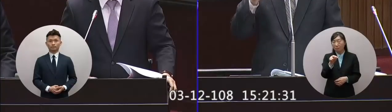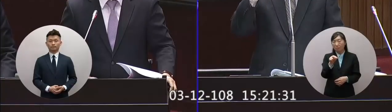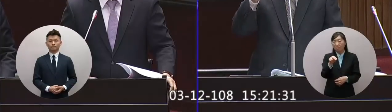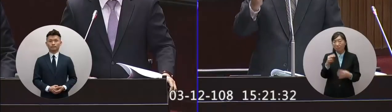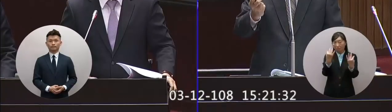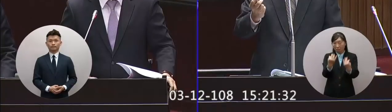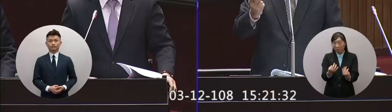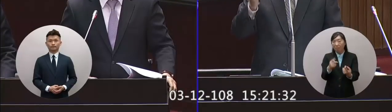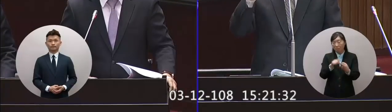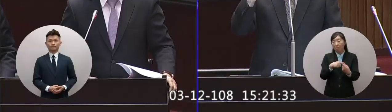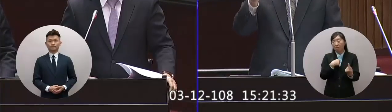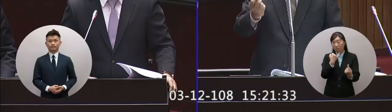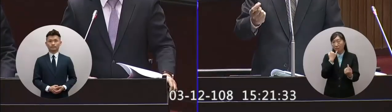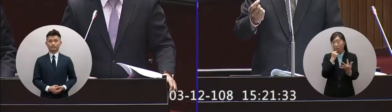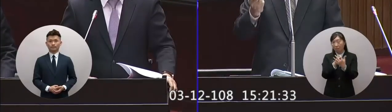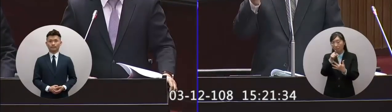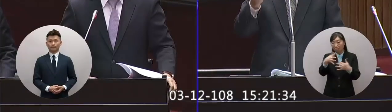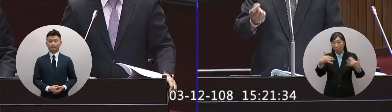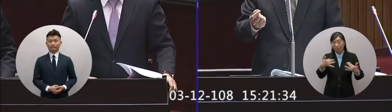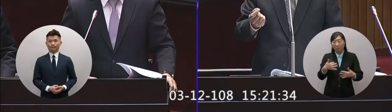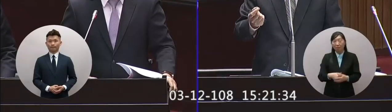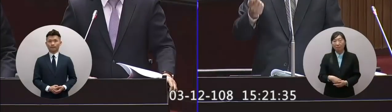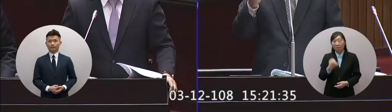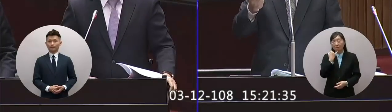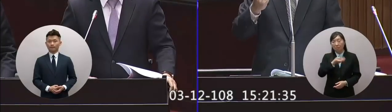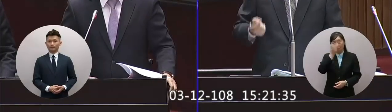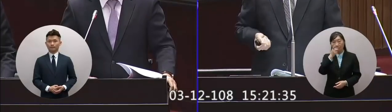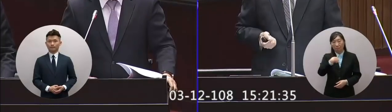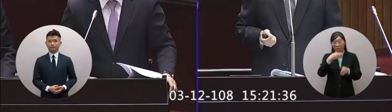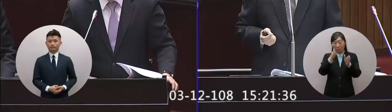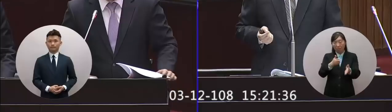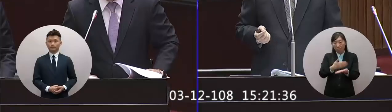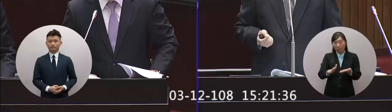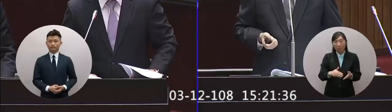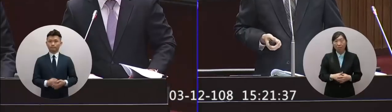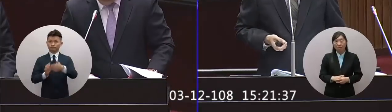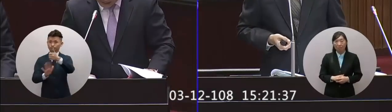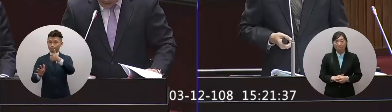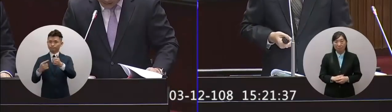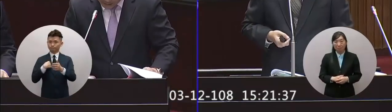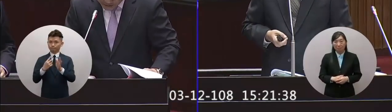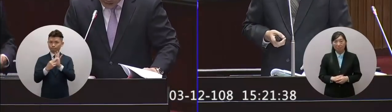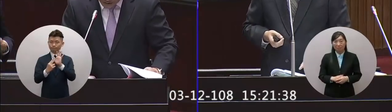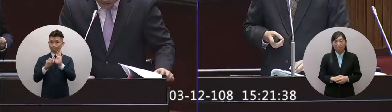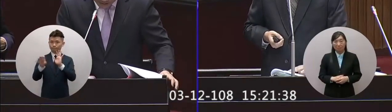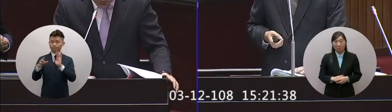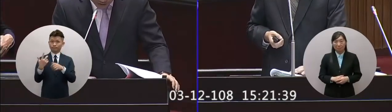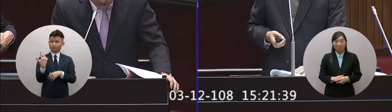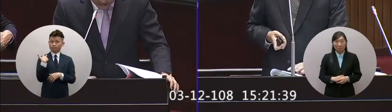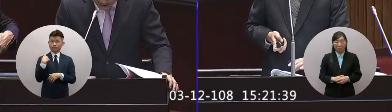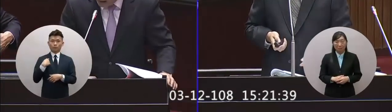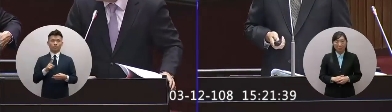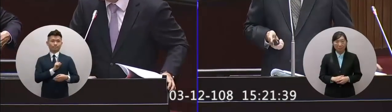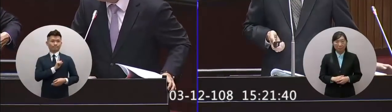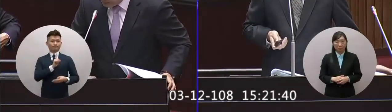的。然后从这一些问题找出问题，看出问题，我们来解决问题。 我跟委员报告，我在就上周啊亲自